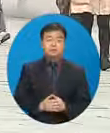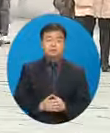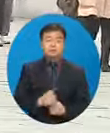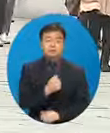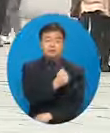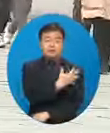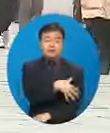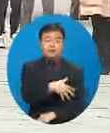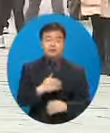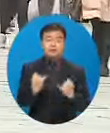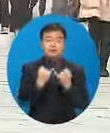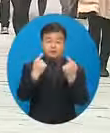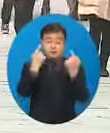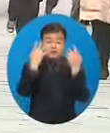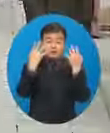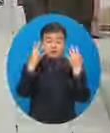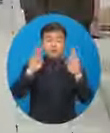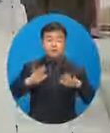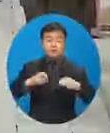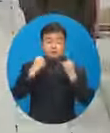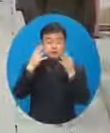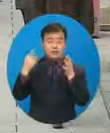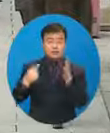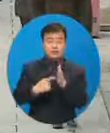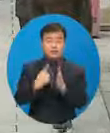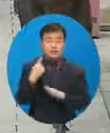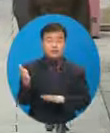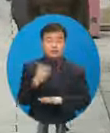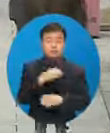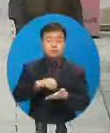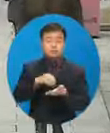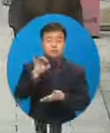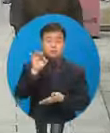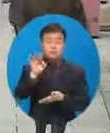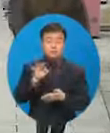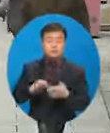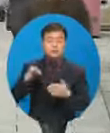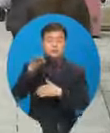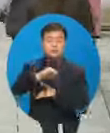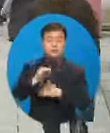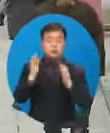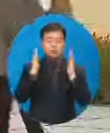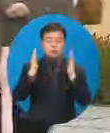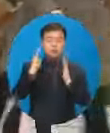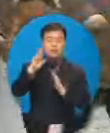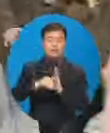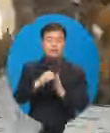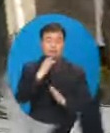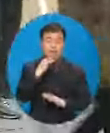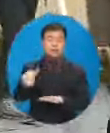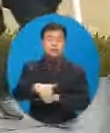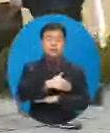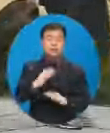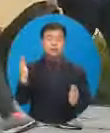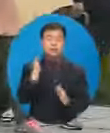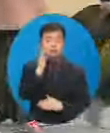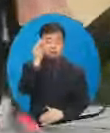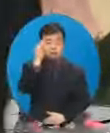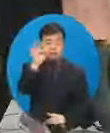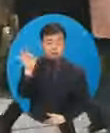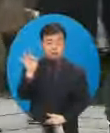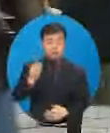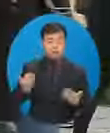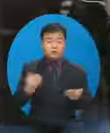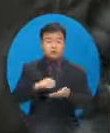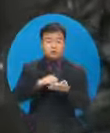이화여대는 오는 새 학기부터 등록금을 내고 수업을 들을 때만 재학생으로 인정하기로 했습니다. 취업 준비 등으로 졸업을